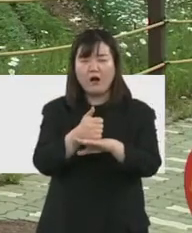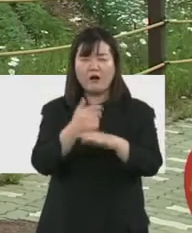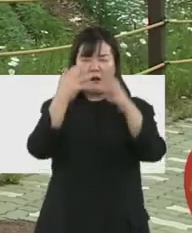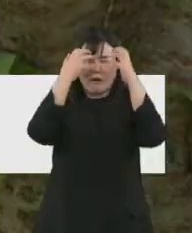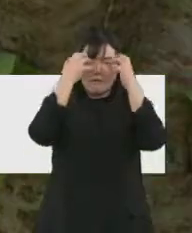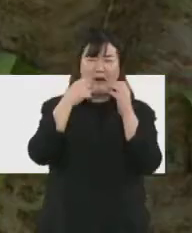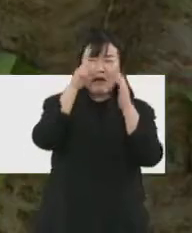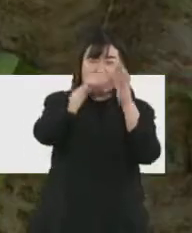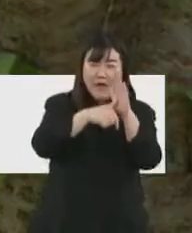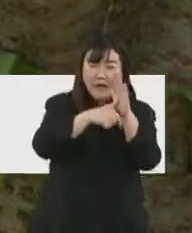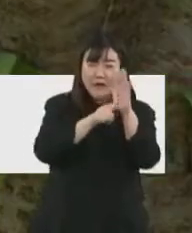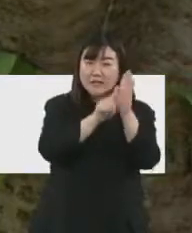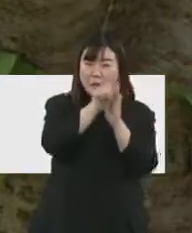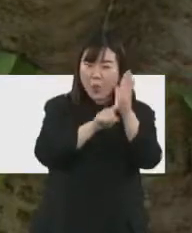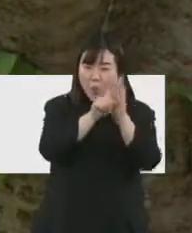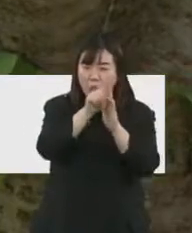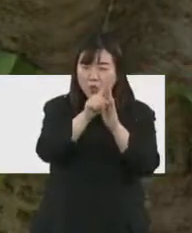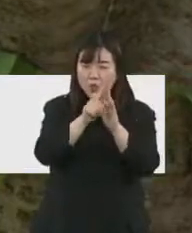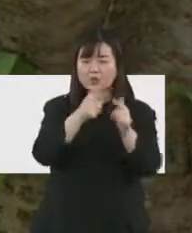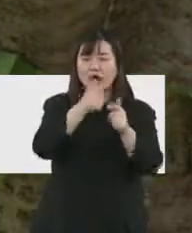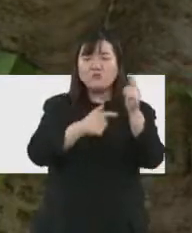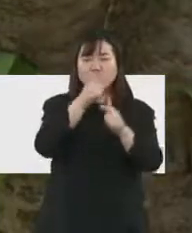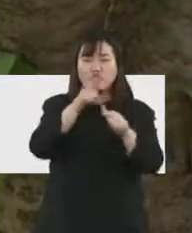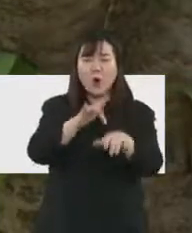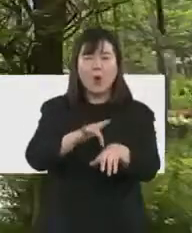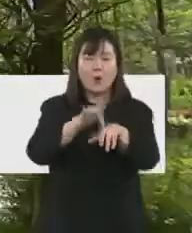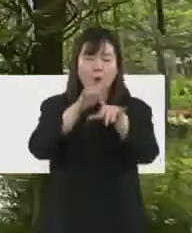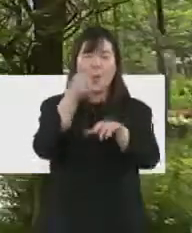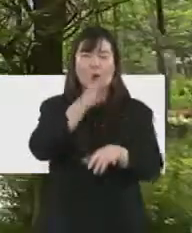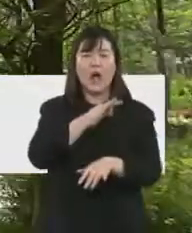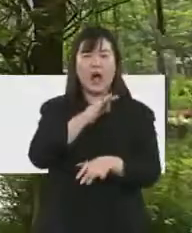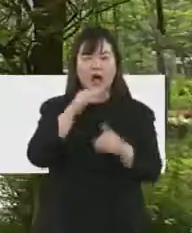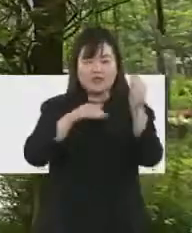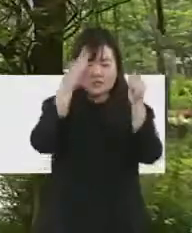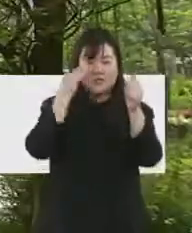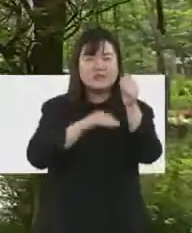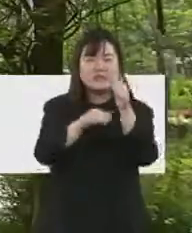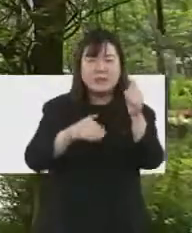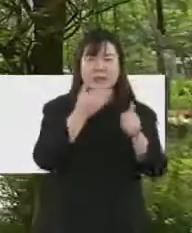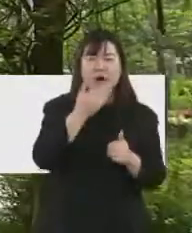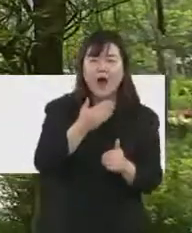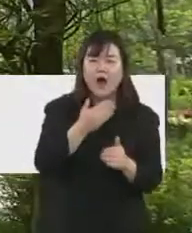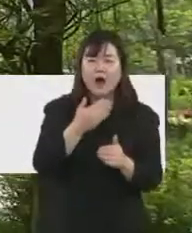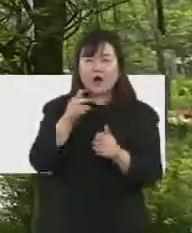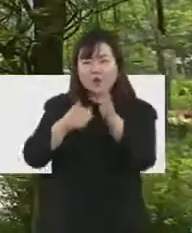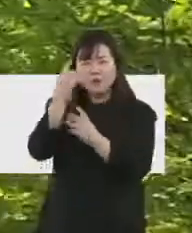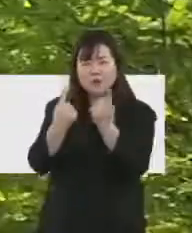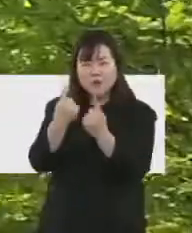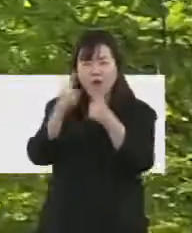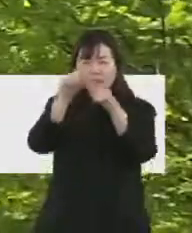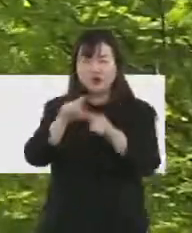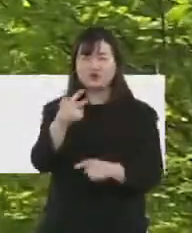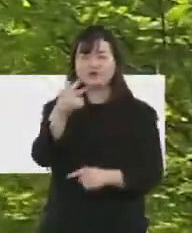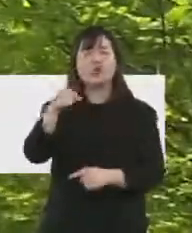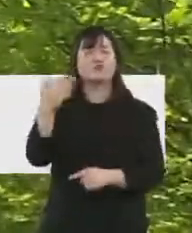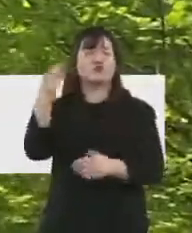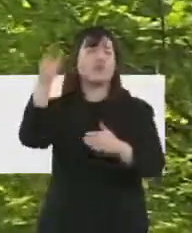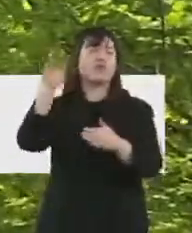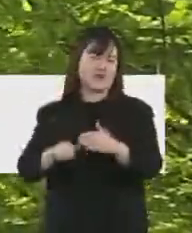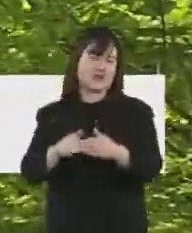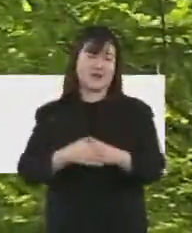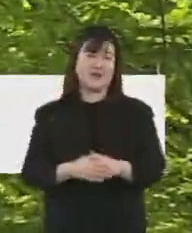폭염 시기에 숲 체원의 기온은 숲속 나무의 증발작용과 그늘막 효과로 서울 도심보다 평균 7.9도